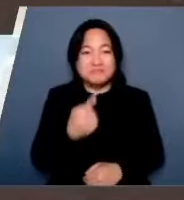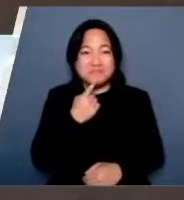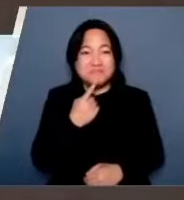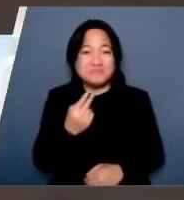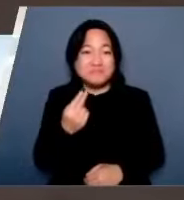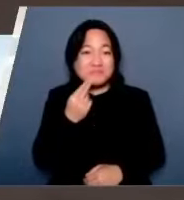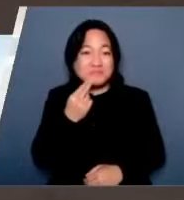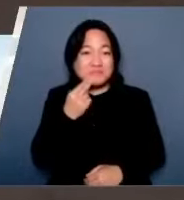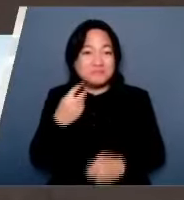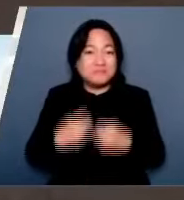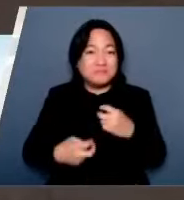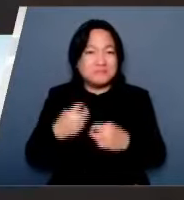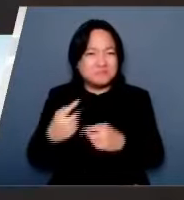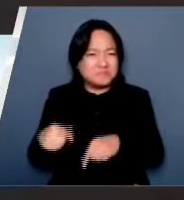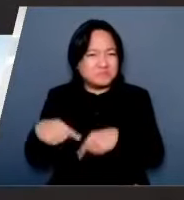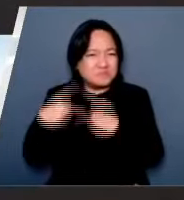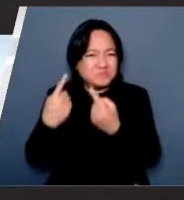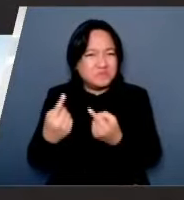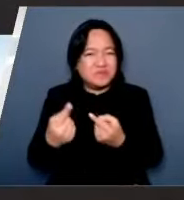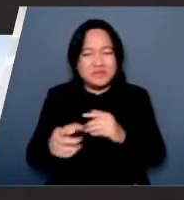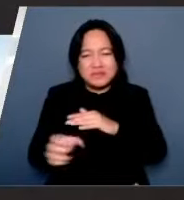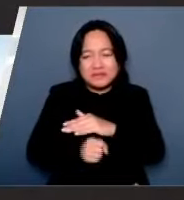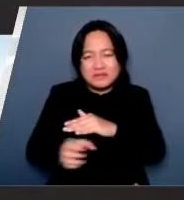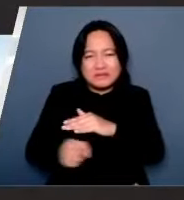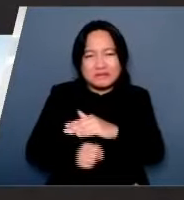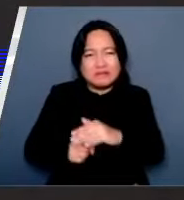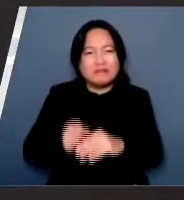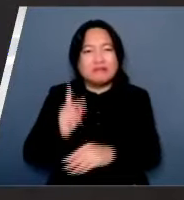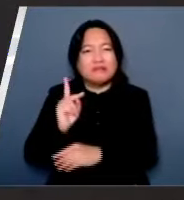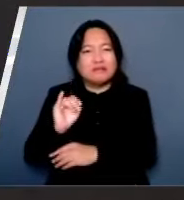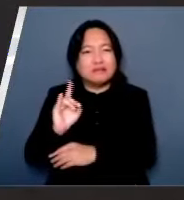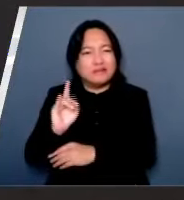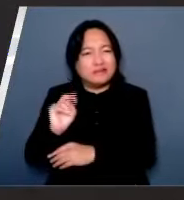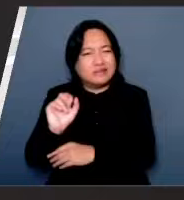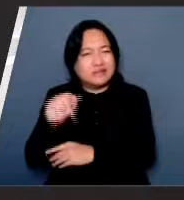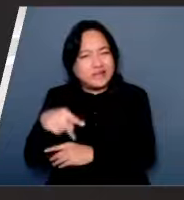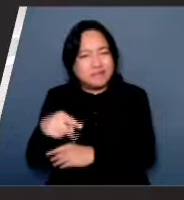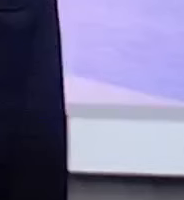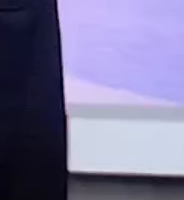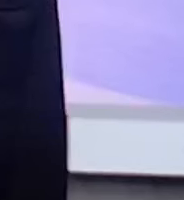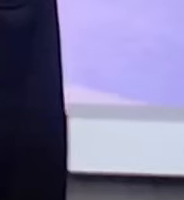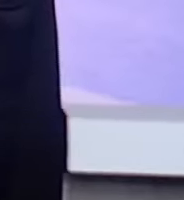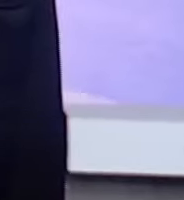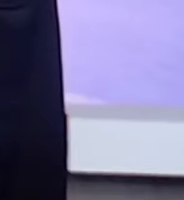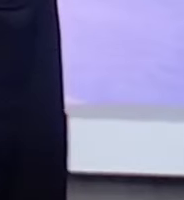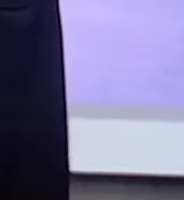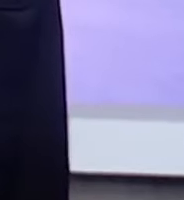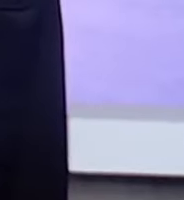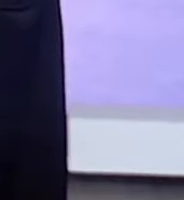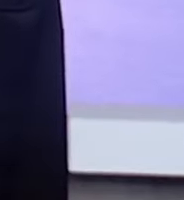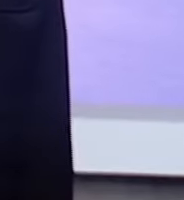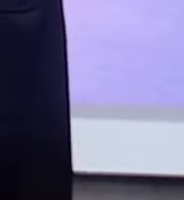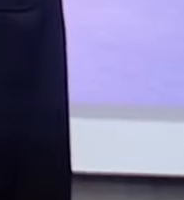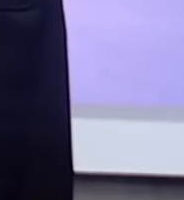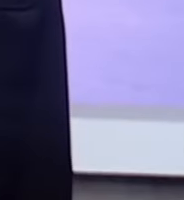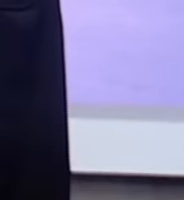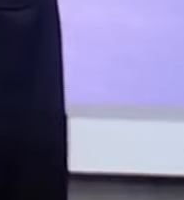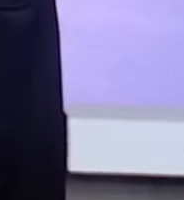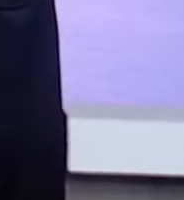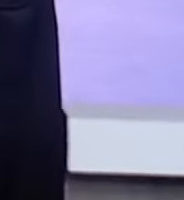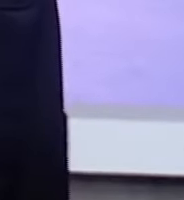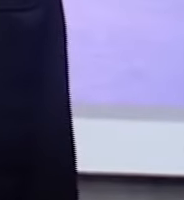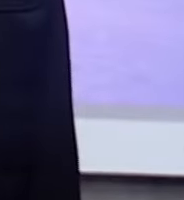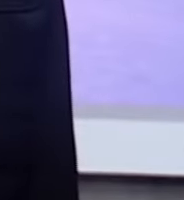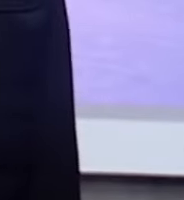mga insidente ng kidnap for ransom ng mga estudyante, ang karaniwang biktima. Mga kapuso, sama-sama